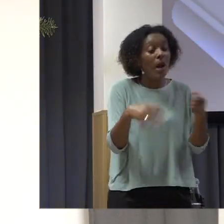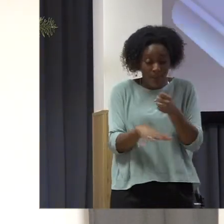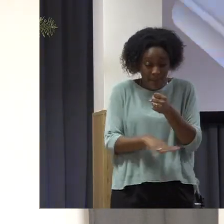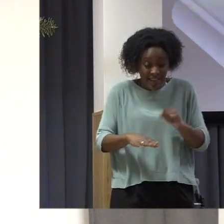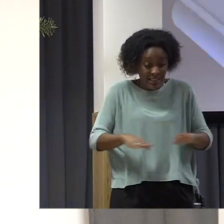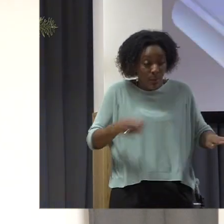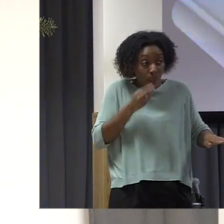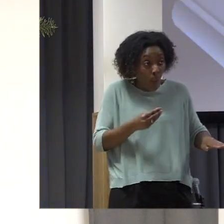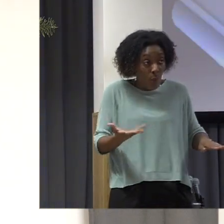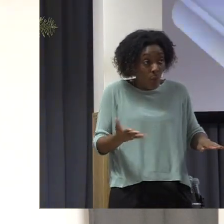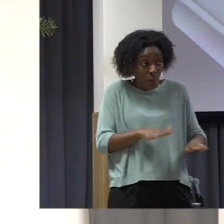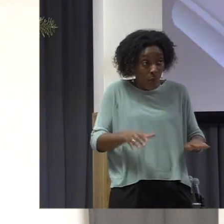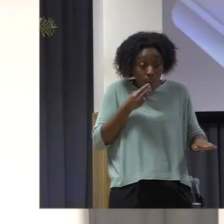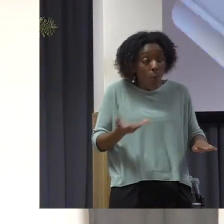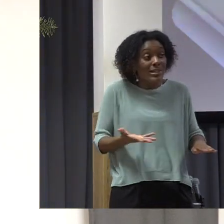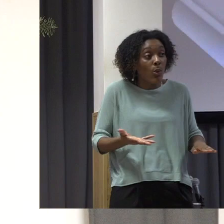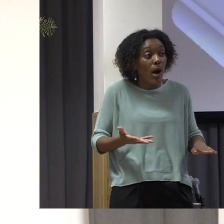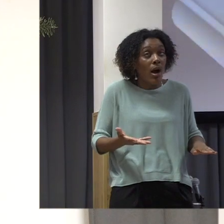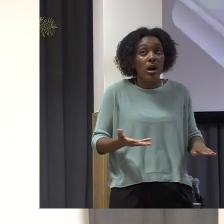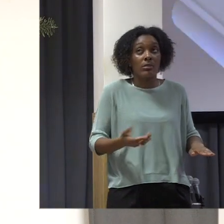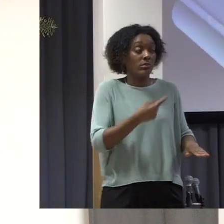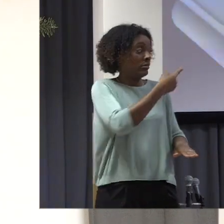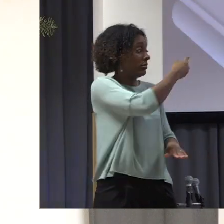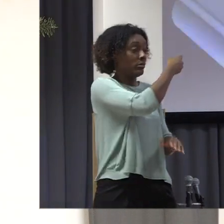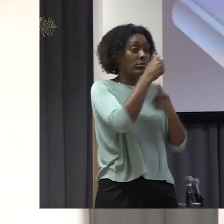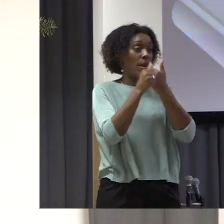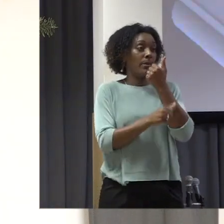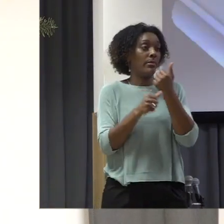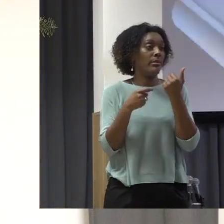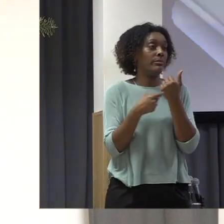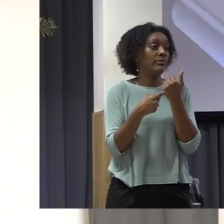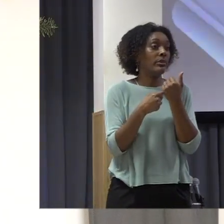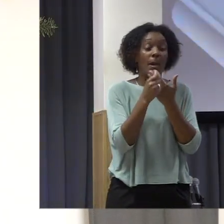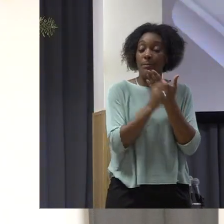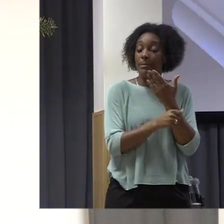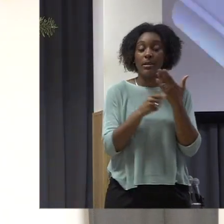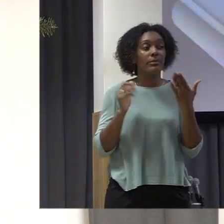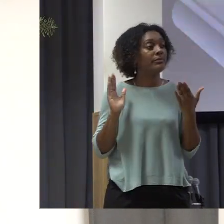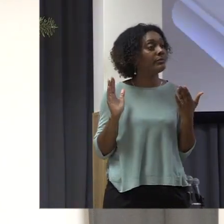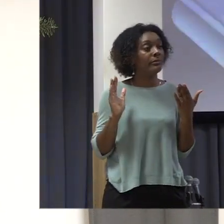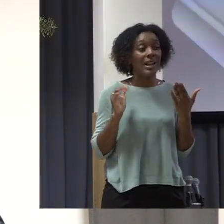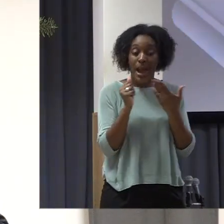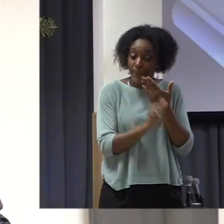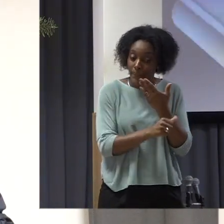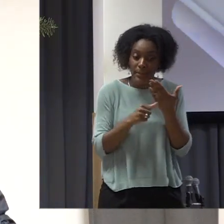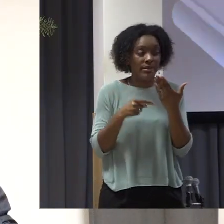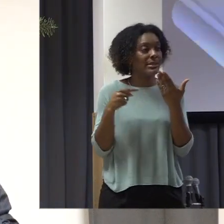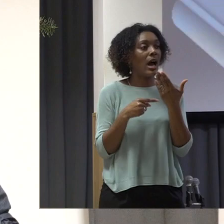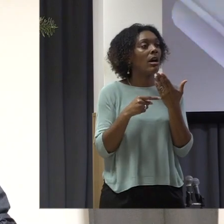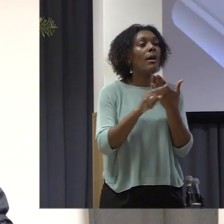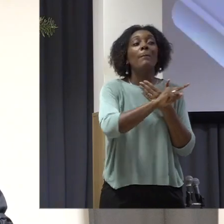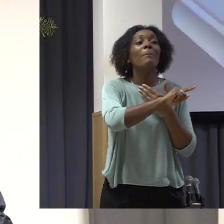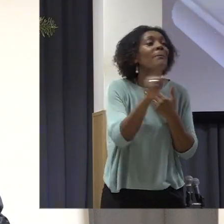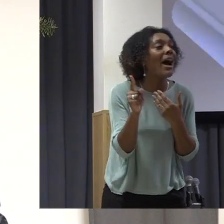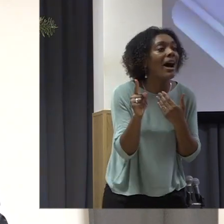foi, notre engagement avec Dieu sur la parole de Dieu. Sur la parole de Dieu, de sorte que non pas les hommes